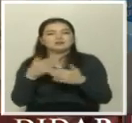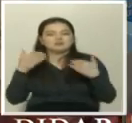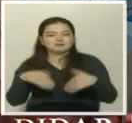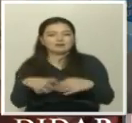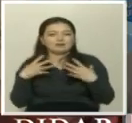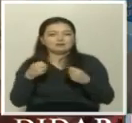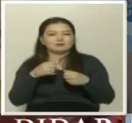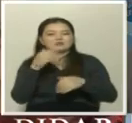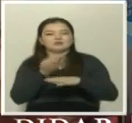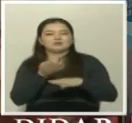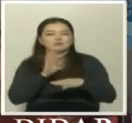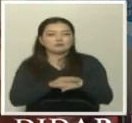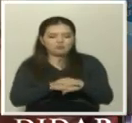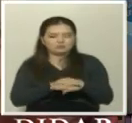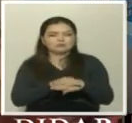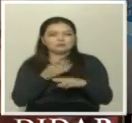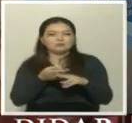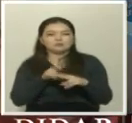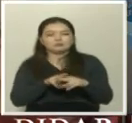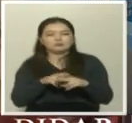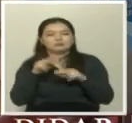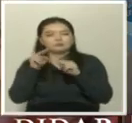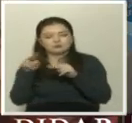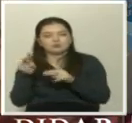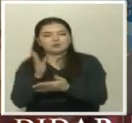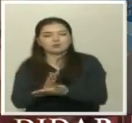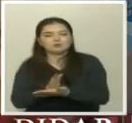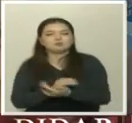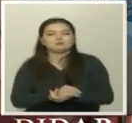сознании, контактный, гемодинамика стабильна.